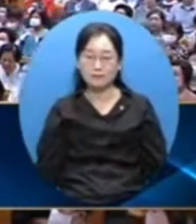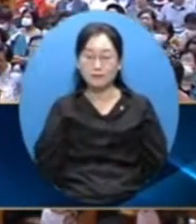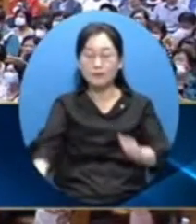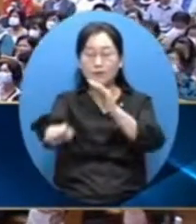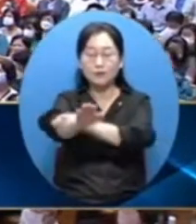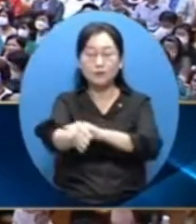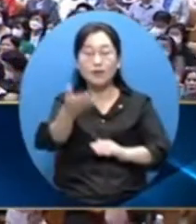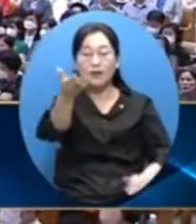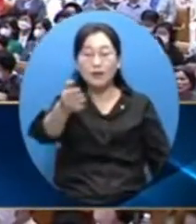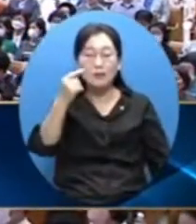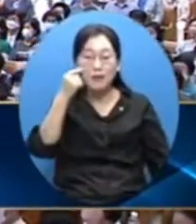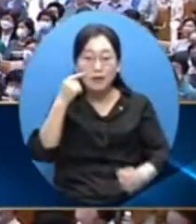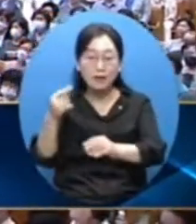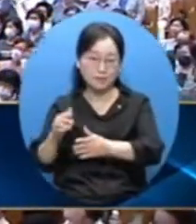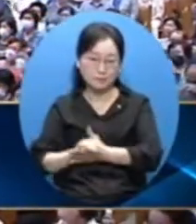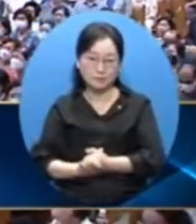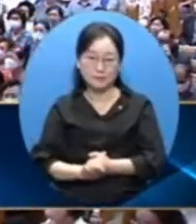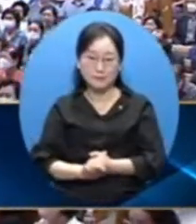손을 내밀라.